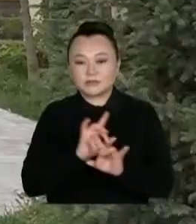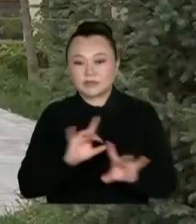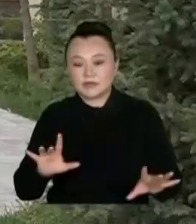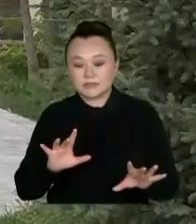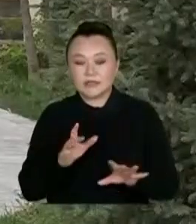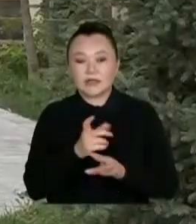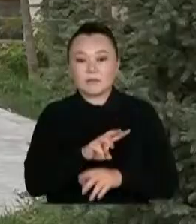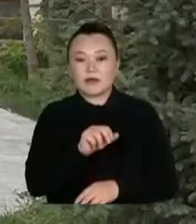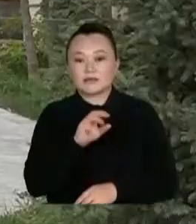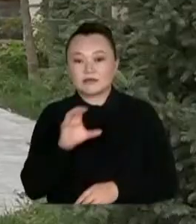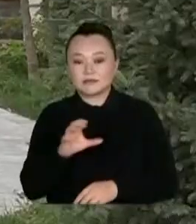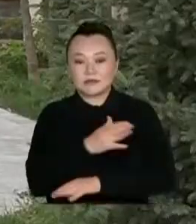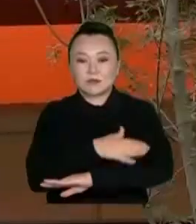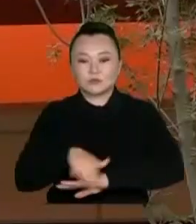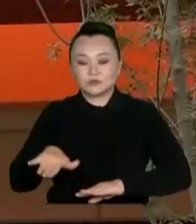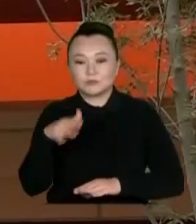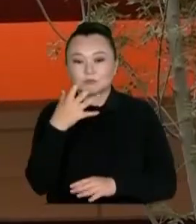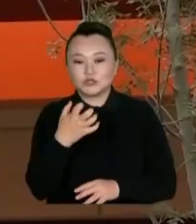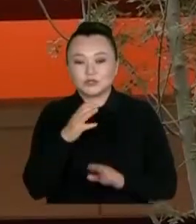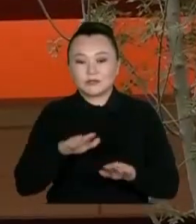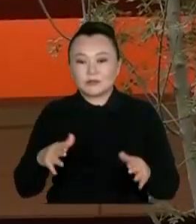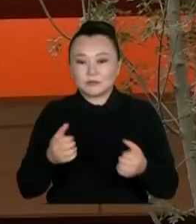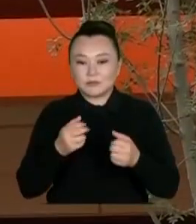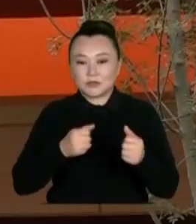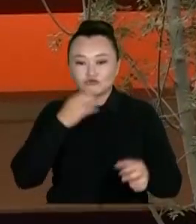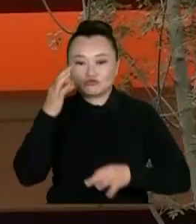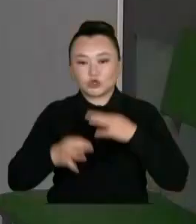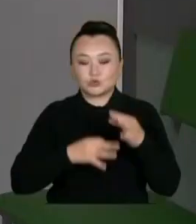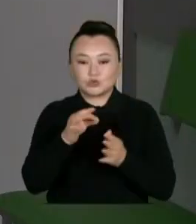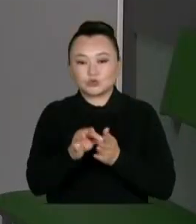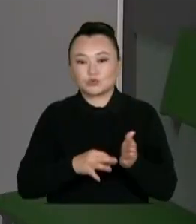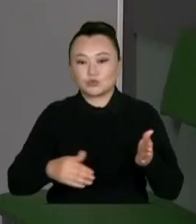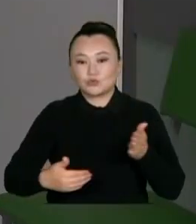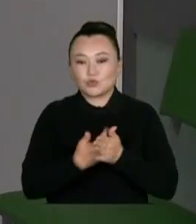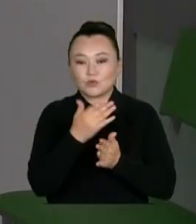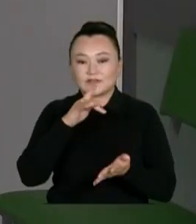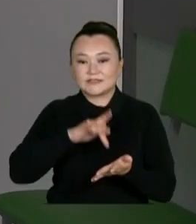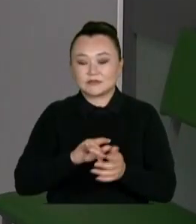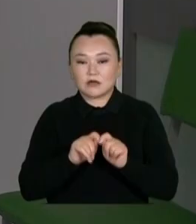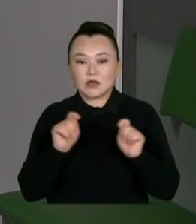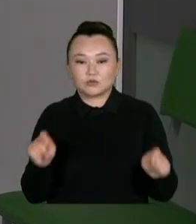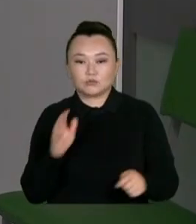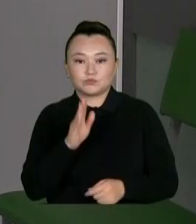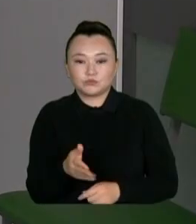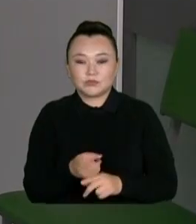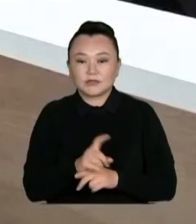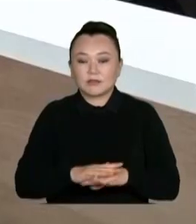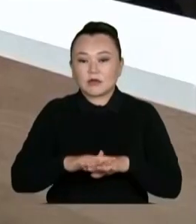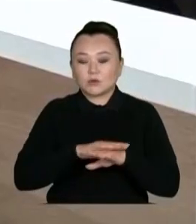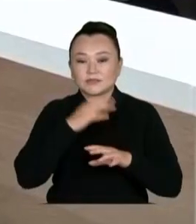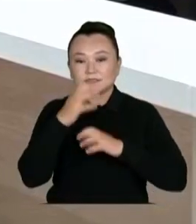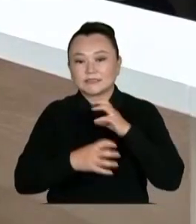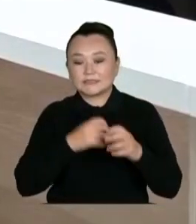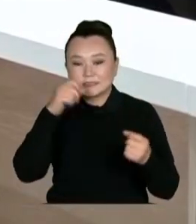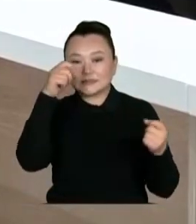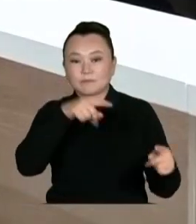айында Манас көшесінде тәулігіне 500 бала қабылдай алатын жаңа шұғыл медициналық көмек көрсету орталығы ашылды. Халықаралық стандарттарға сәйкес